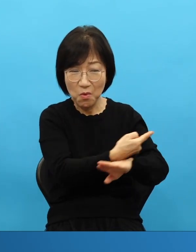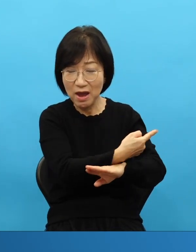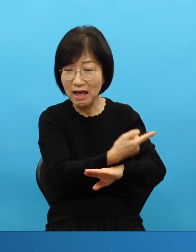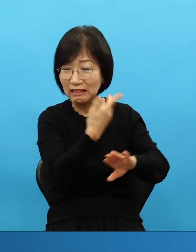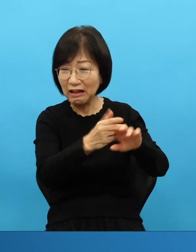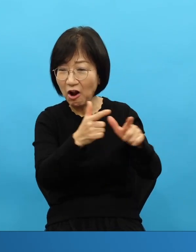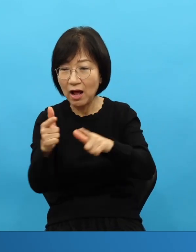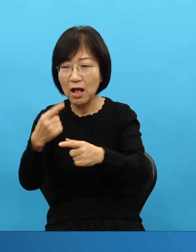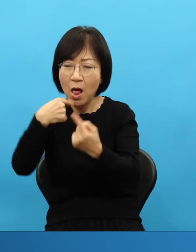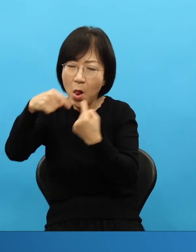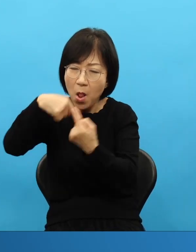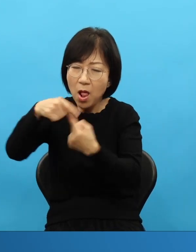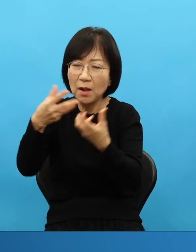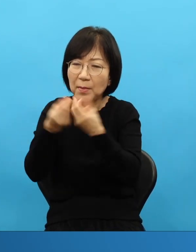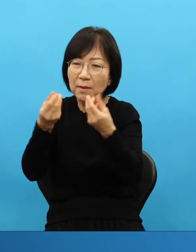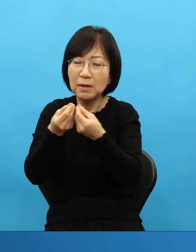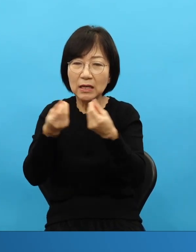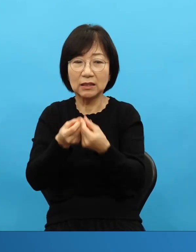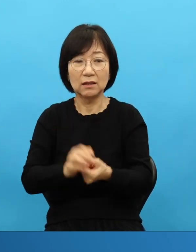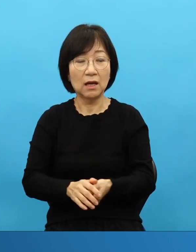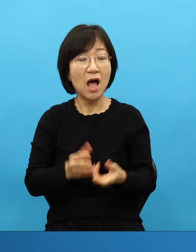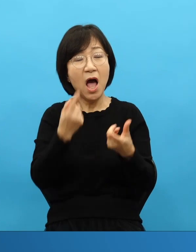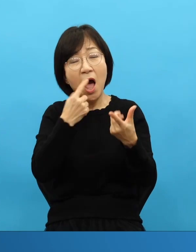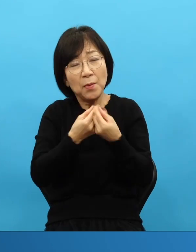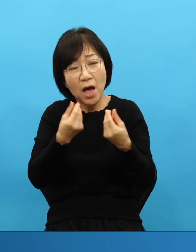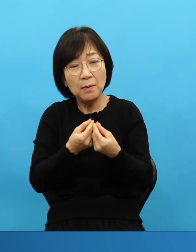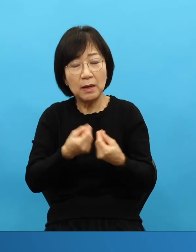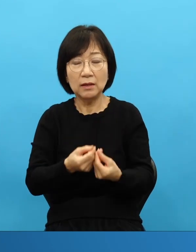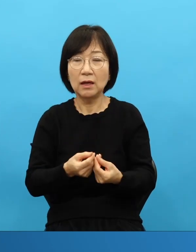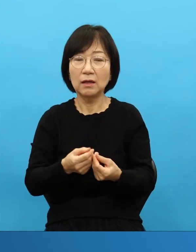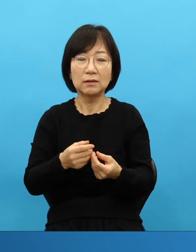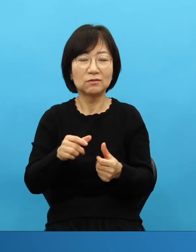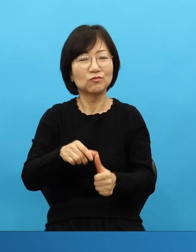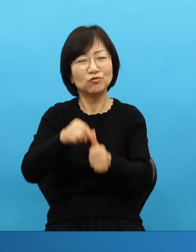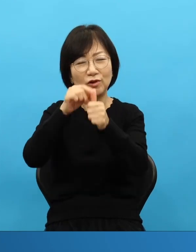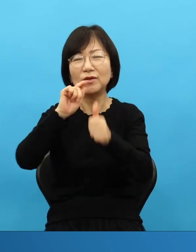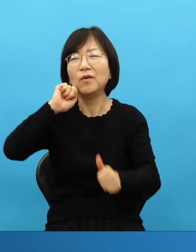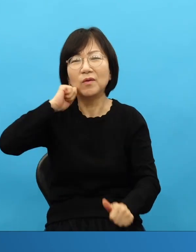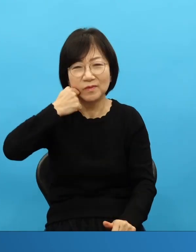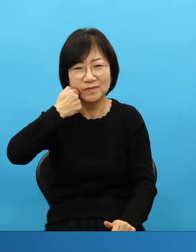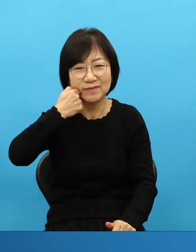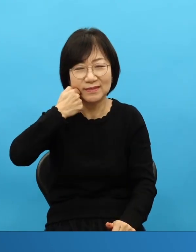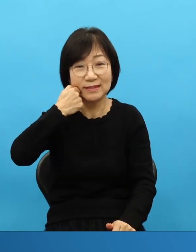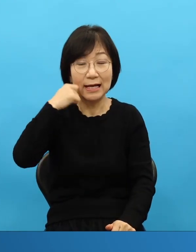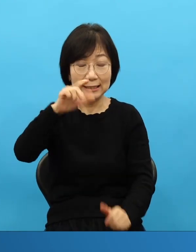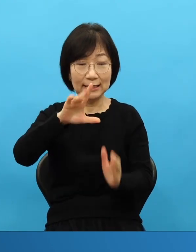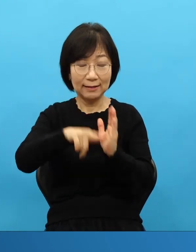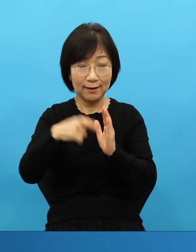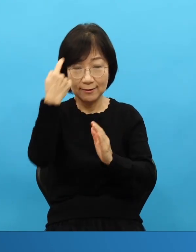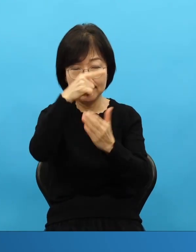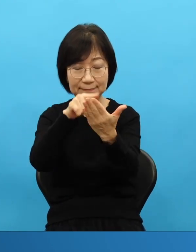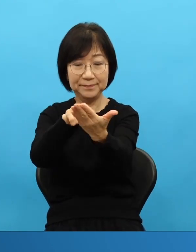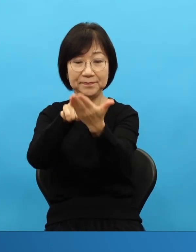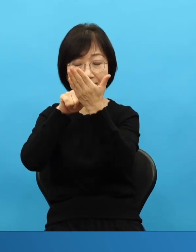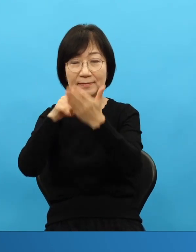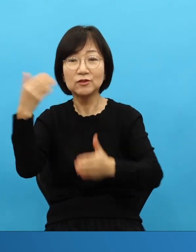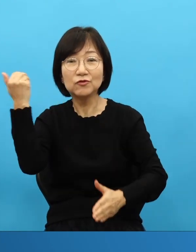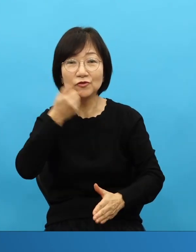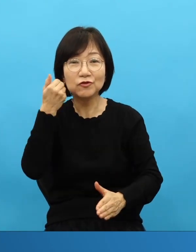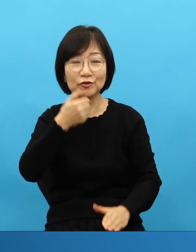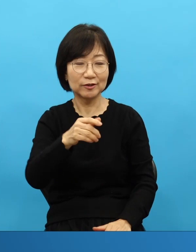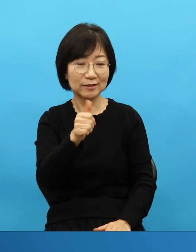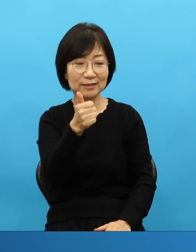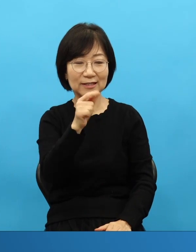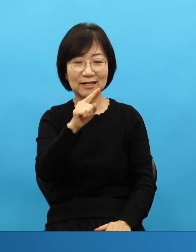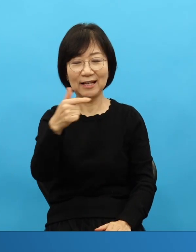못 받아요. And you can't receive salvation with excuses. 자, 이때 나온 인물이 한나입니다. And the individual who rose at this